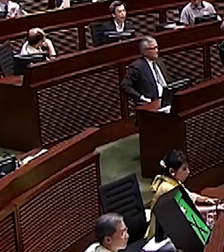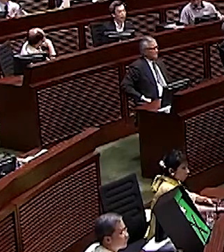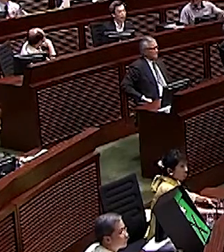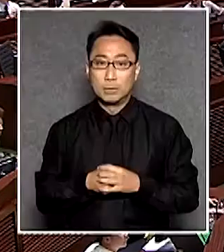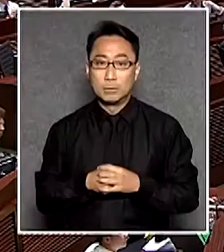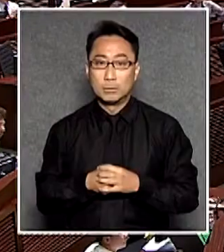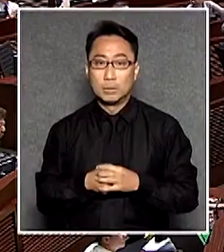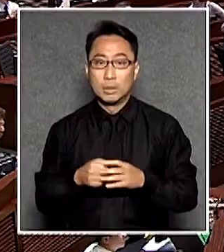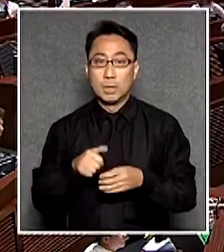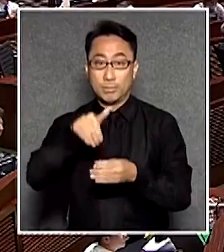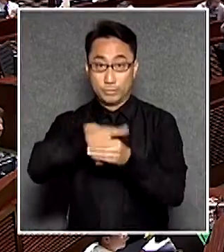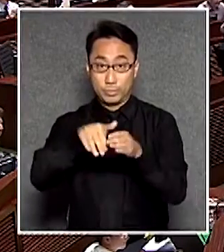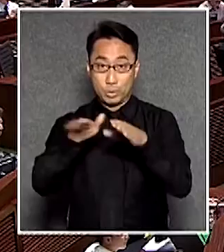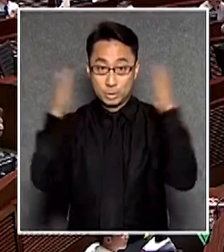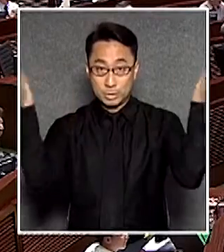開始表決。